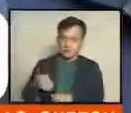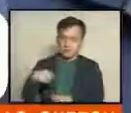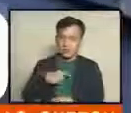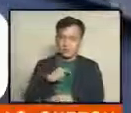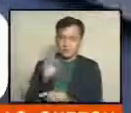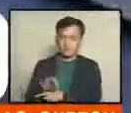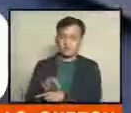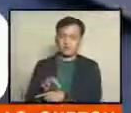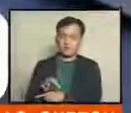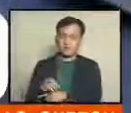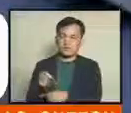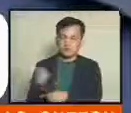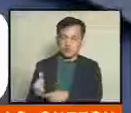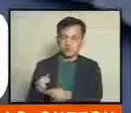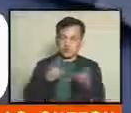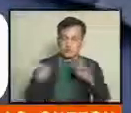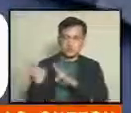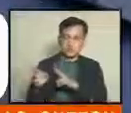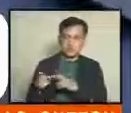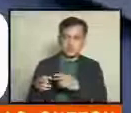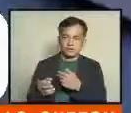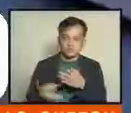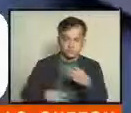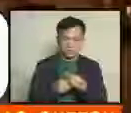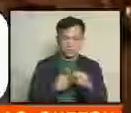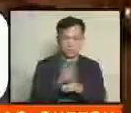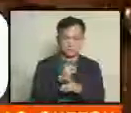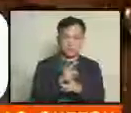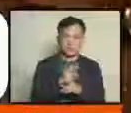will be activated aside from the regular patrol natin.